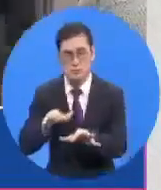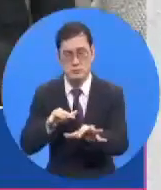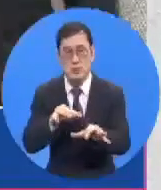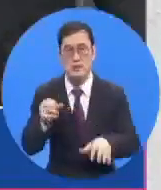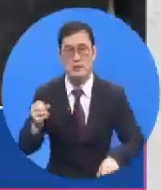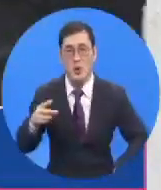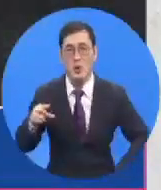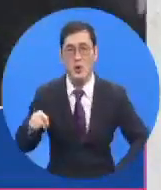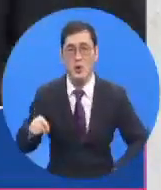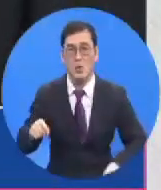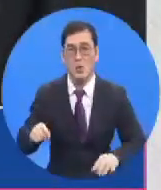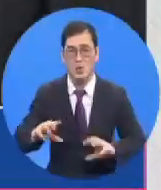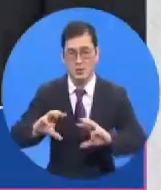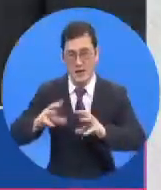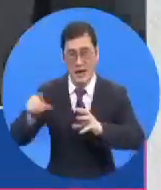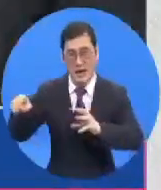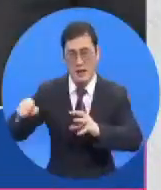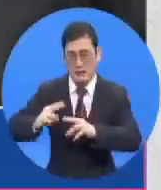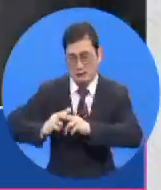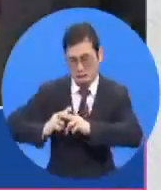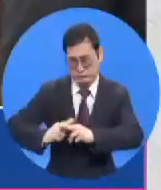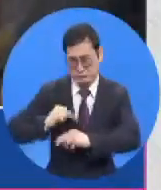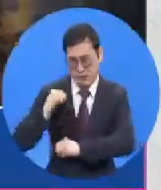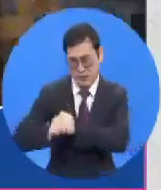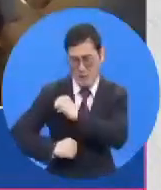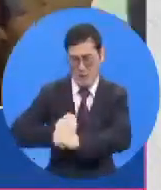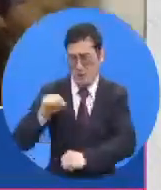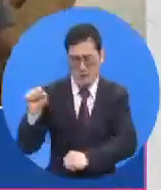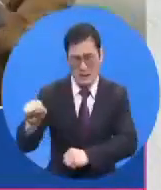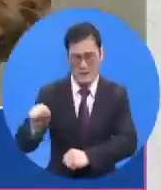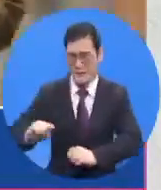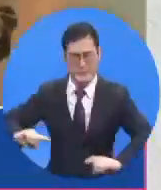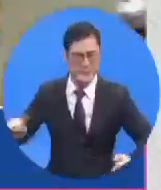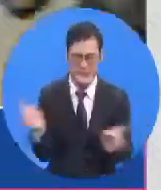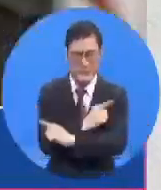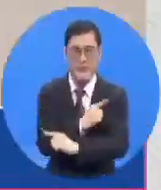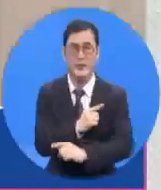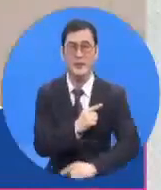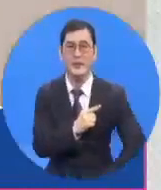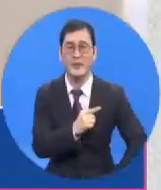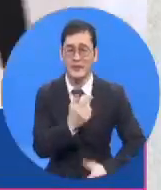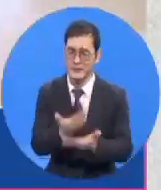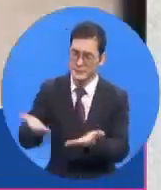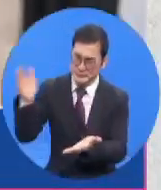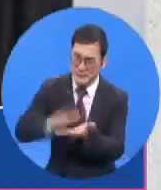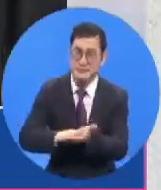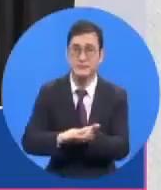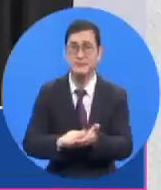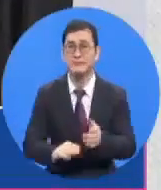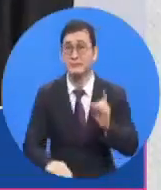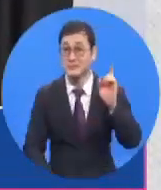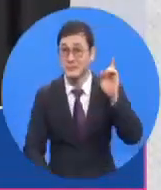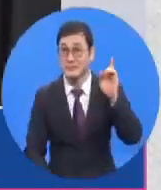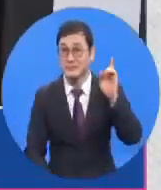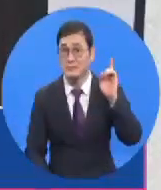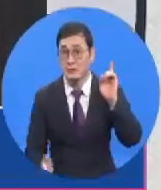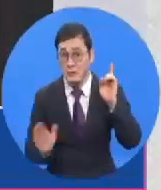국민을 외쳐왔던 이 정부가 과연 불가피라는 얘기로, 불가피라는 명분으로 얼마나